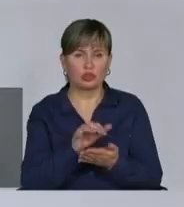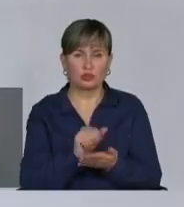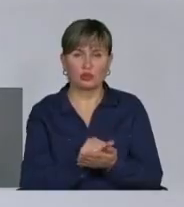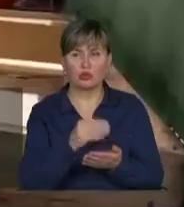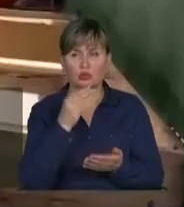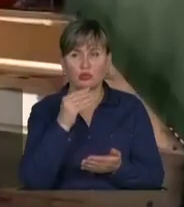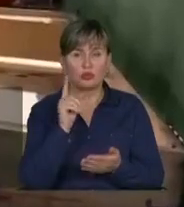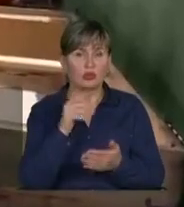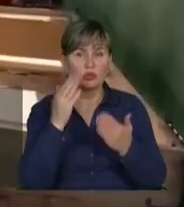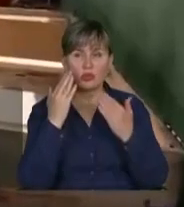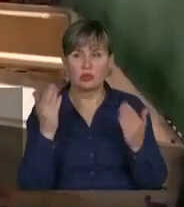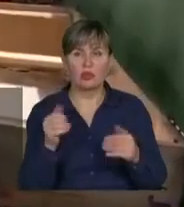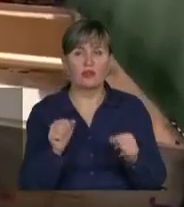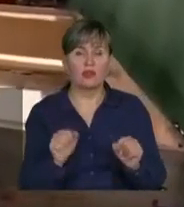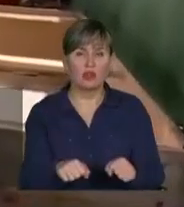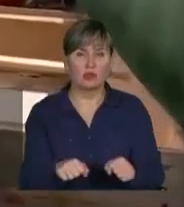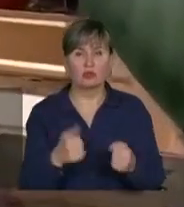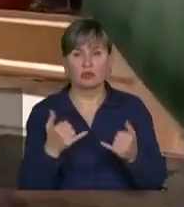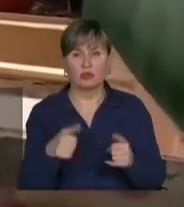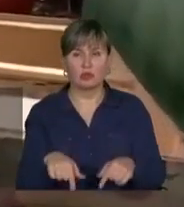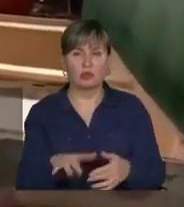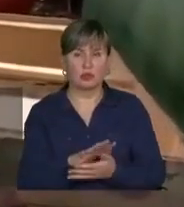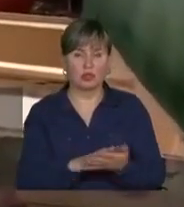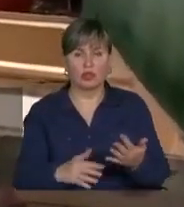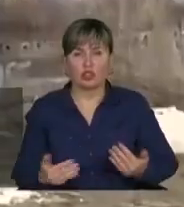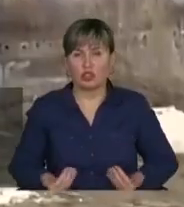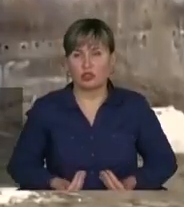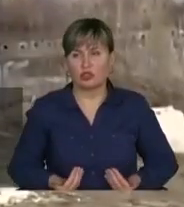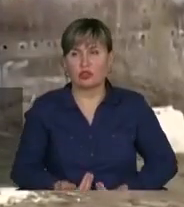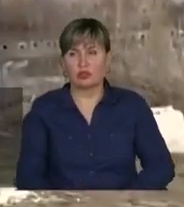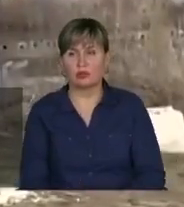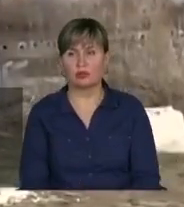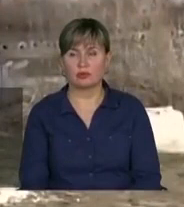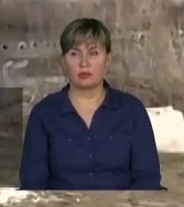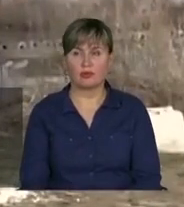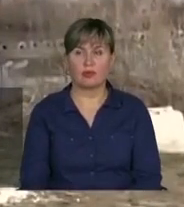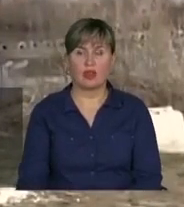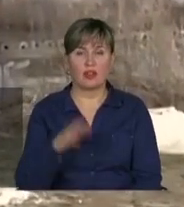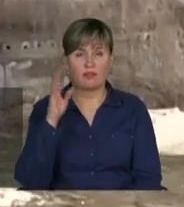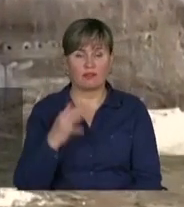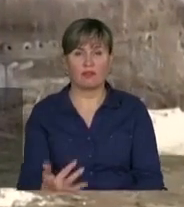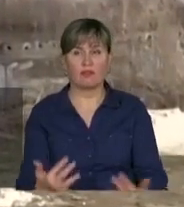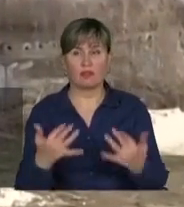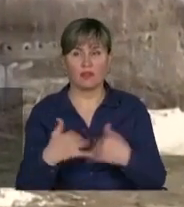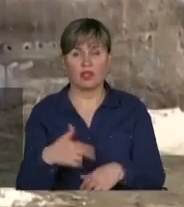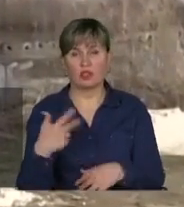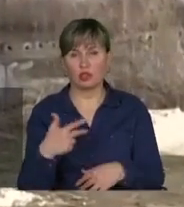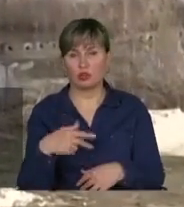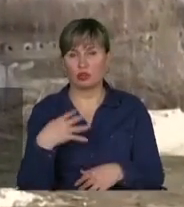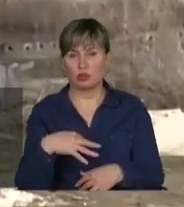Мужчина даже не представляет, возможно ли теперь здесь продолжать жить. Вода у меня зашла где-то сантиметров